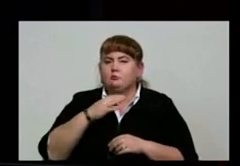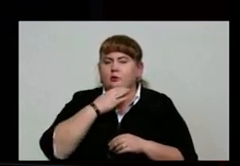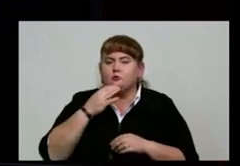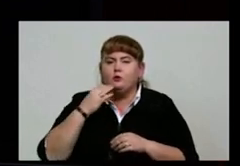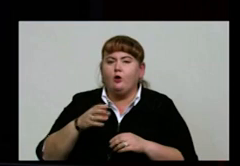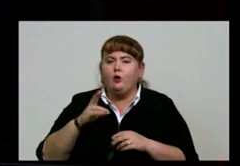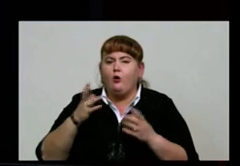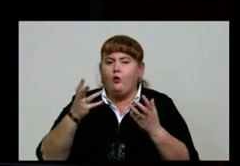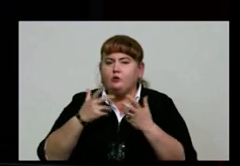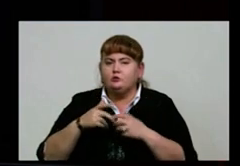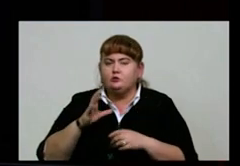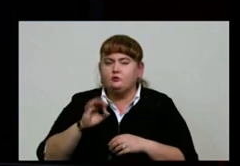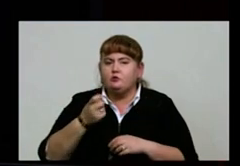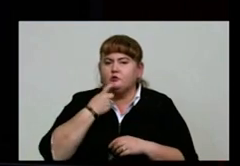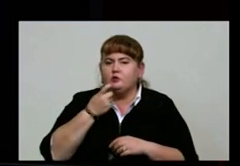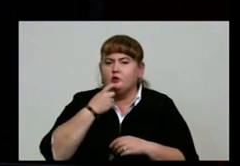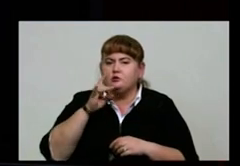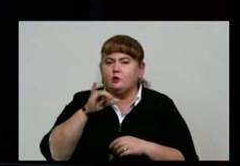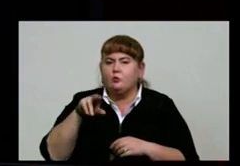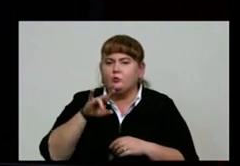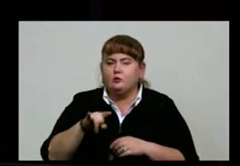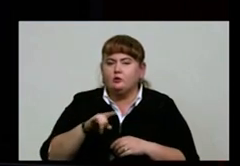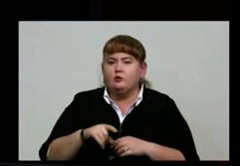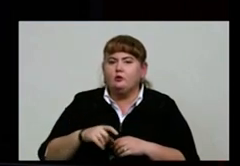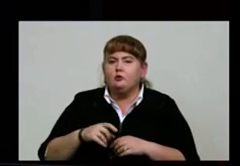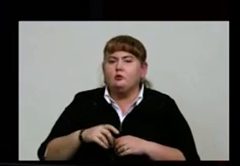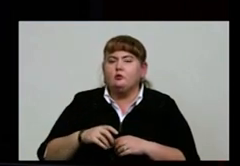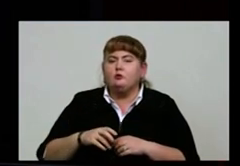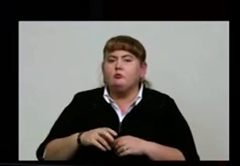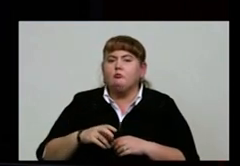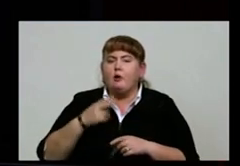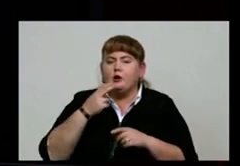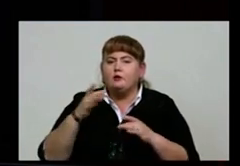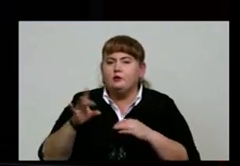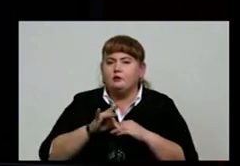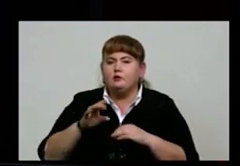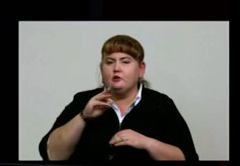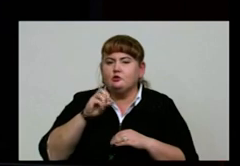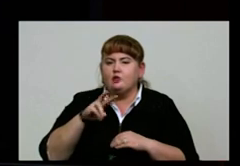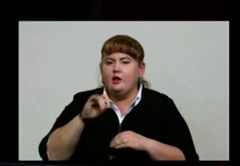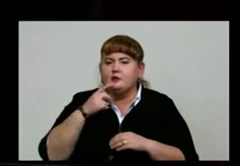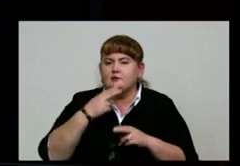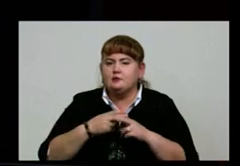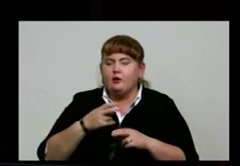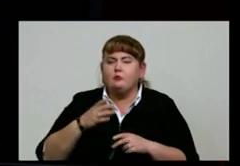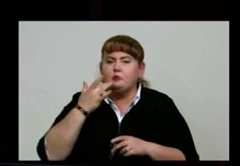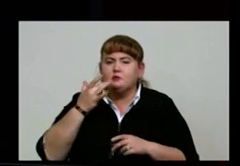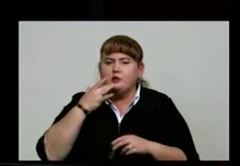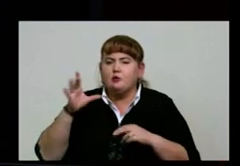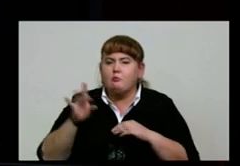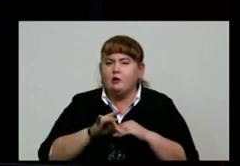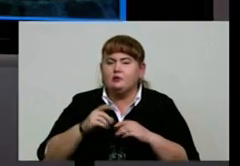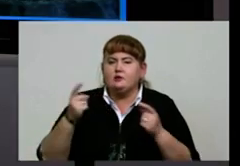количество железной руды, то есть магнитный железняк, что является постоянным магнитом, то